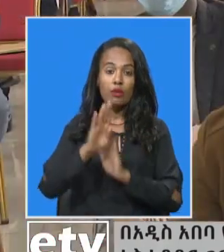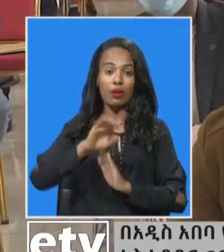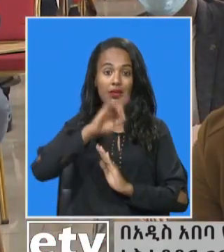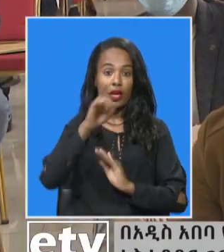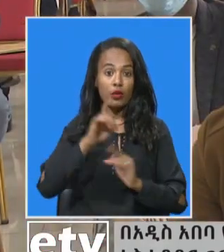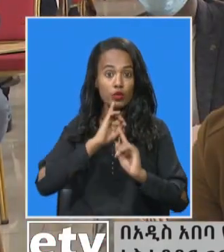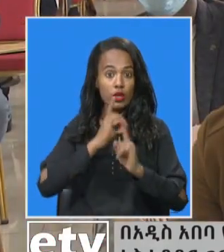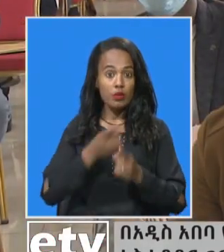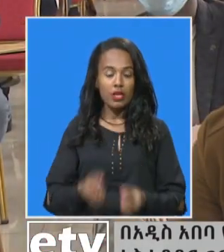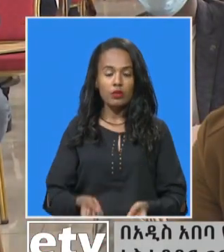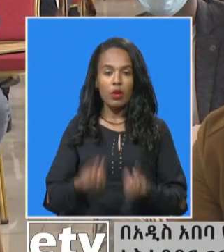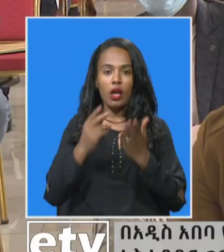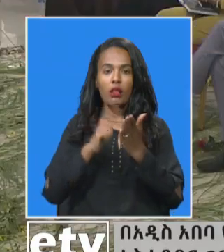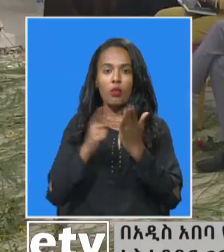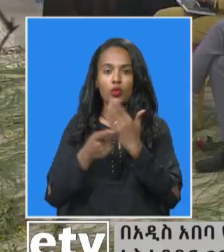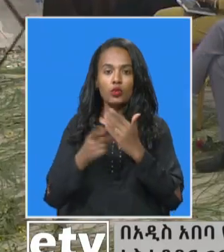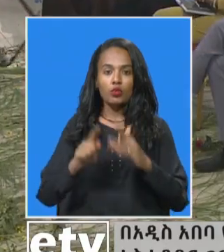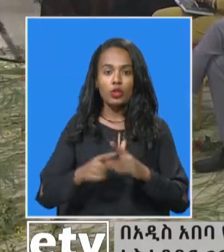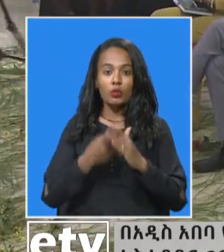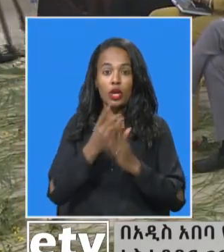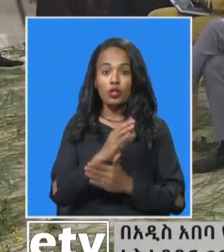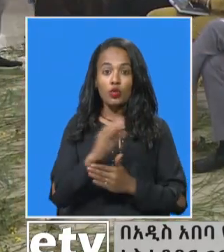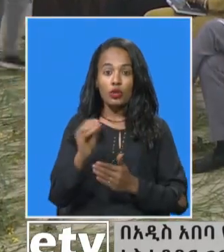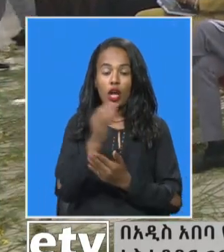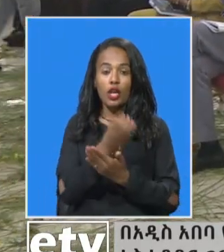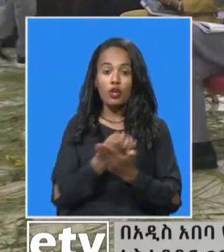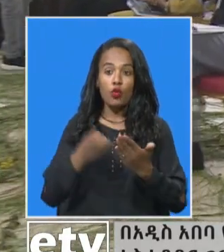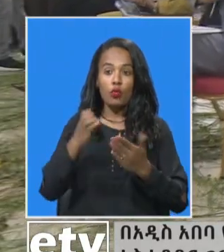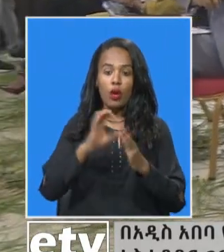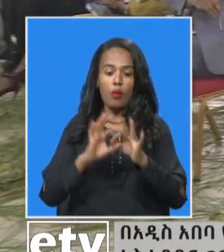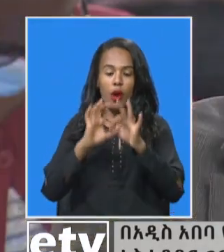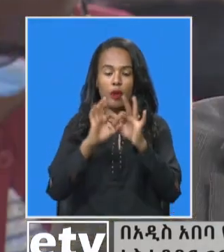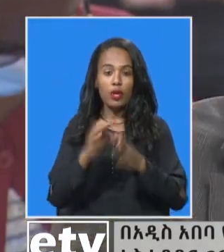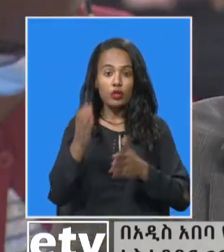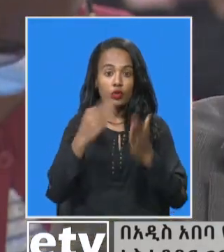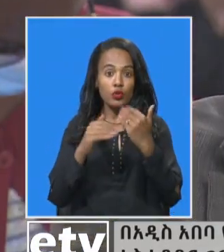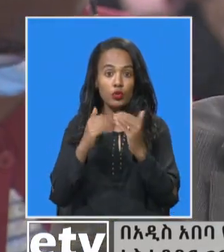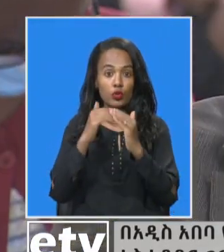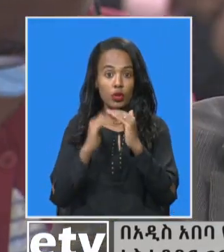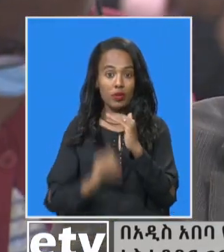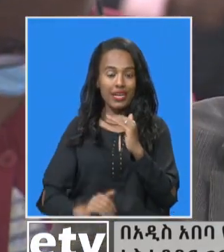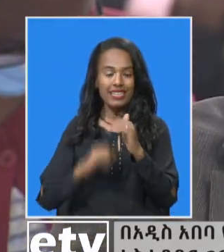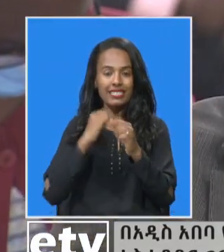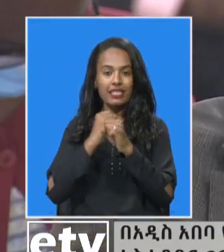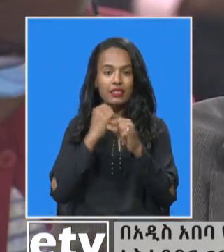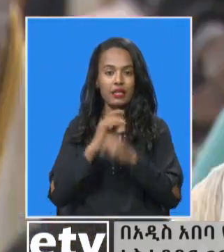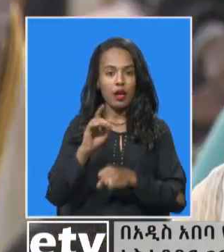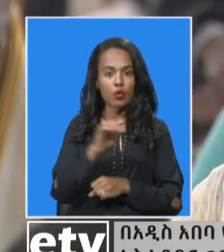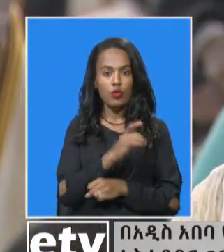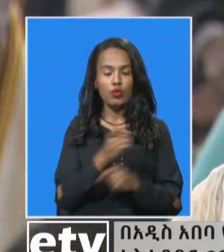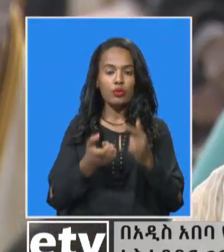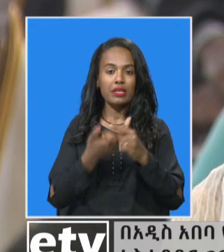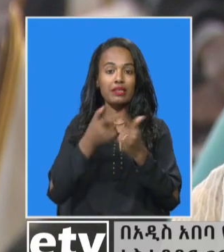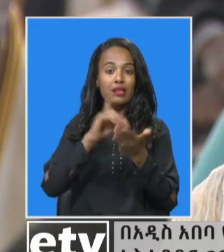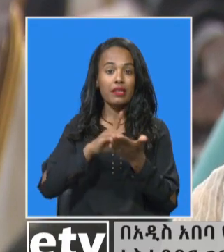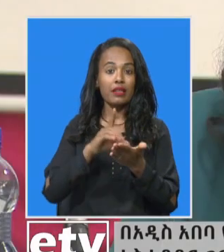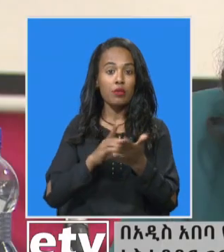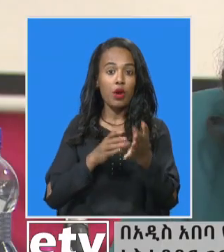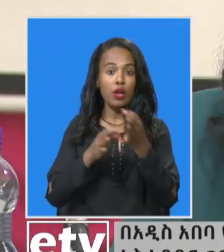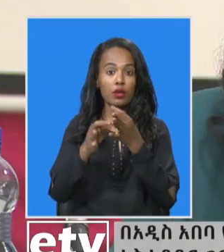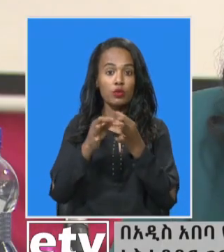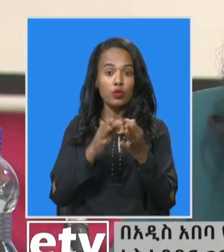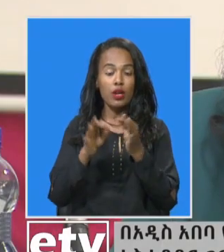ጥያቄዎችን ለመመለስ በርካታ ፕሮጀክቶች መጀመራቸውንና ኢኮኖሚያዊና ማህበራዊ ቀውሶችን ለመቀነስ እየተሰራ መሆኑንም ምክትል ከንቲባዋ